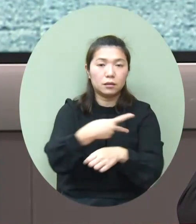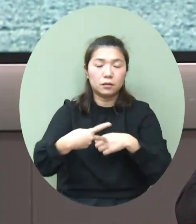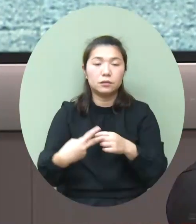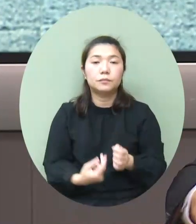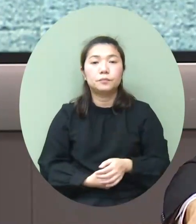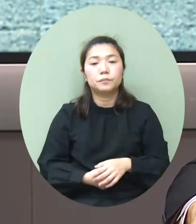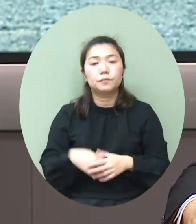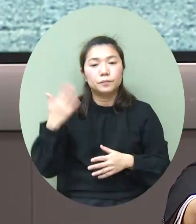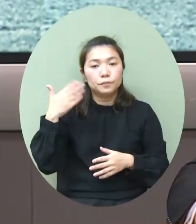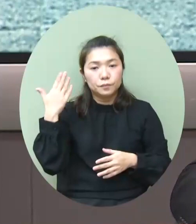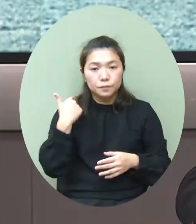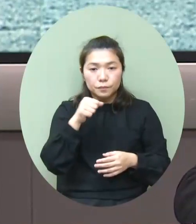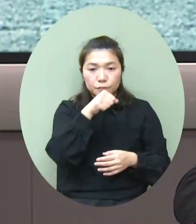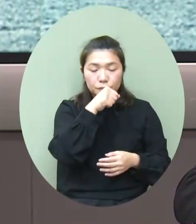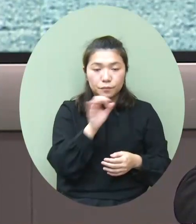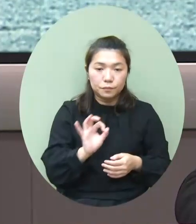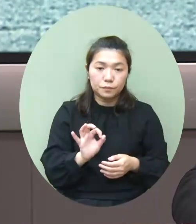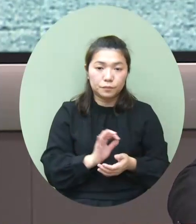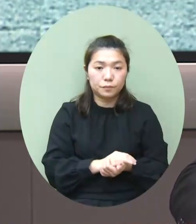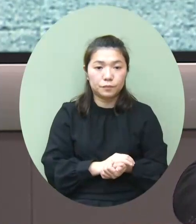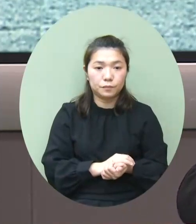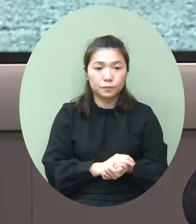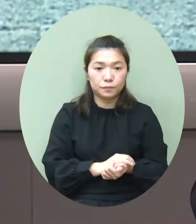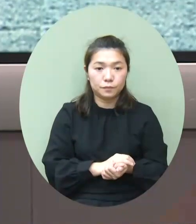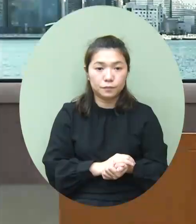以是相隔21天。